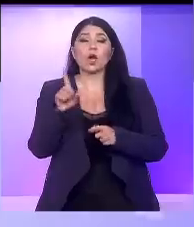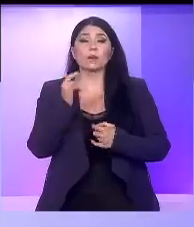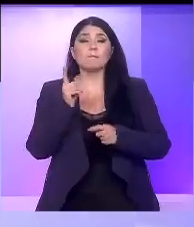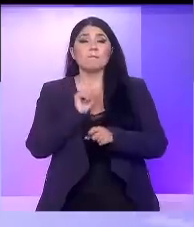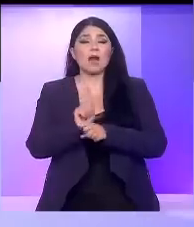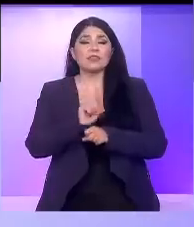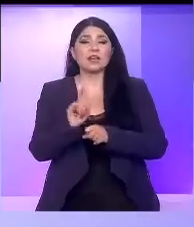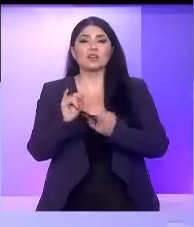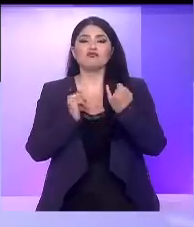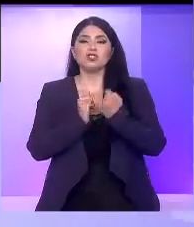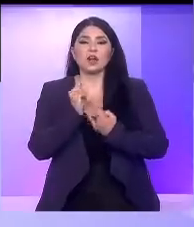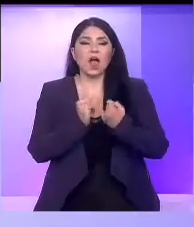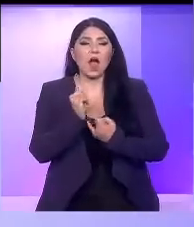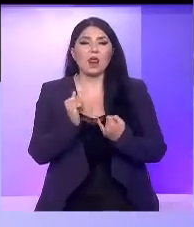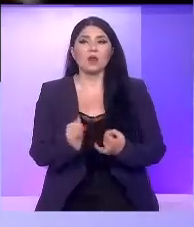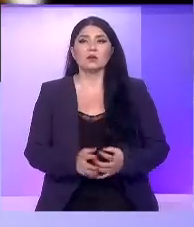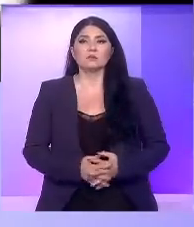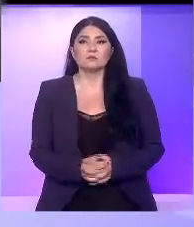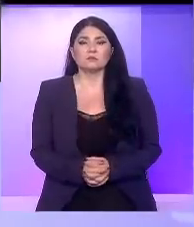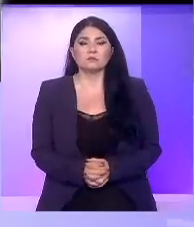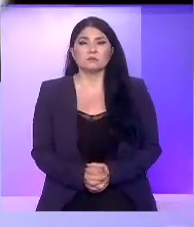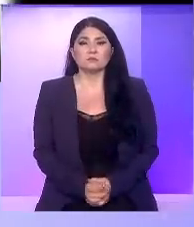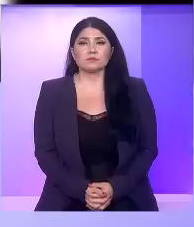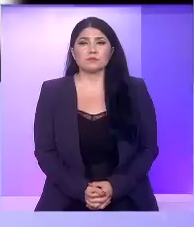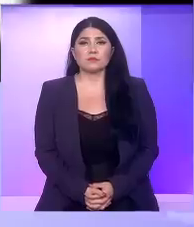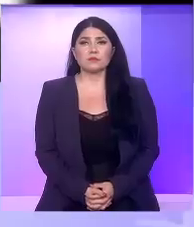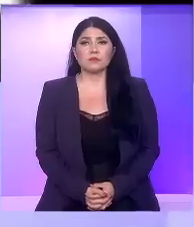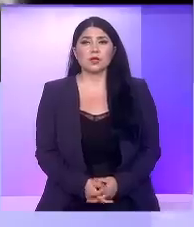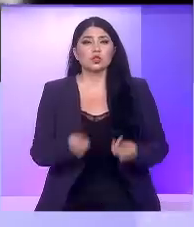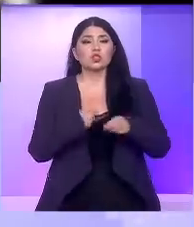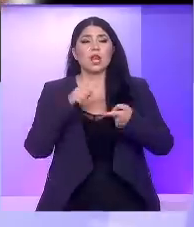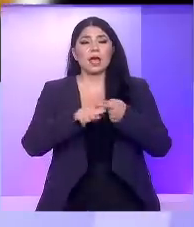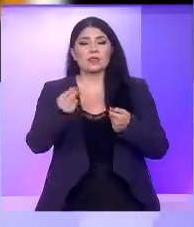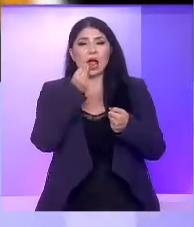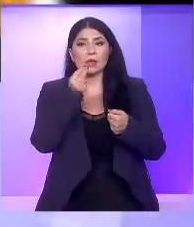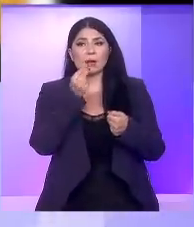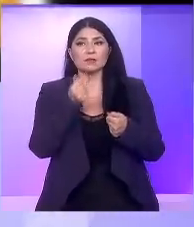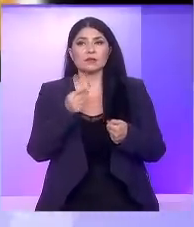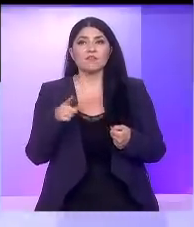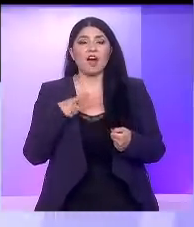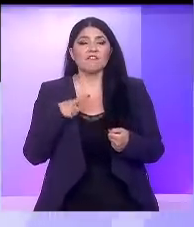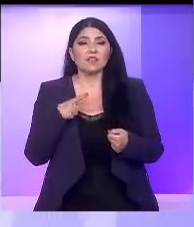numai materiile prime sau eu știu tot ce înseamnă alimente va fi